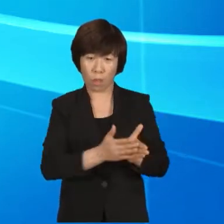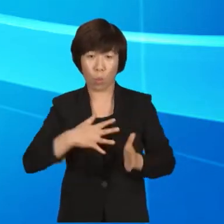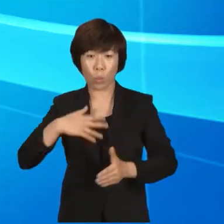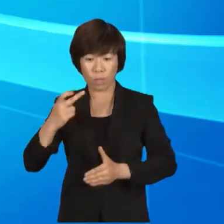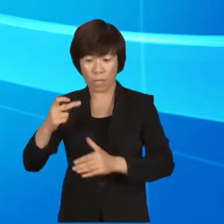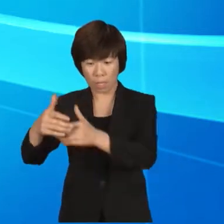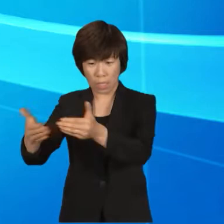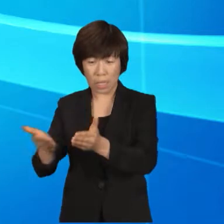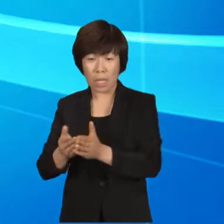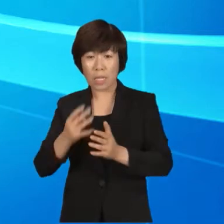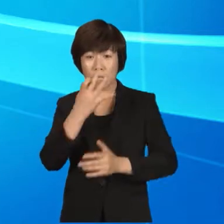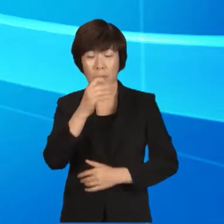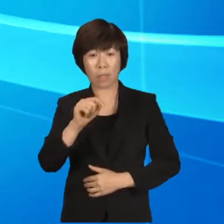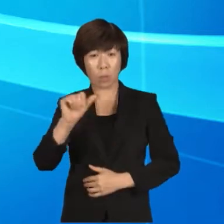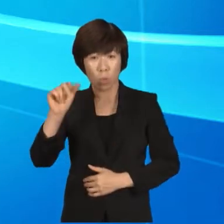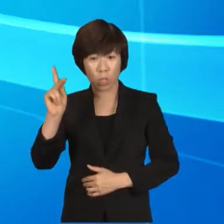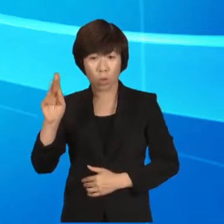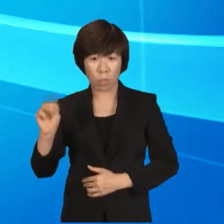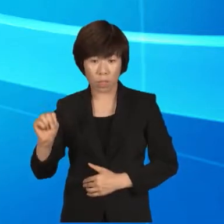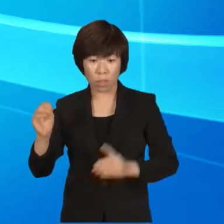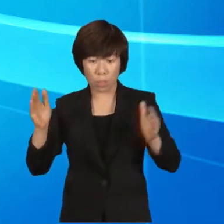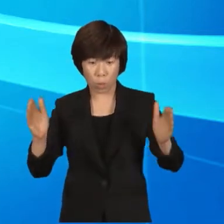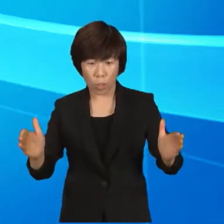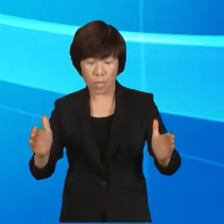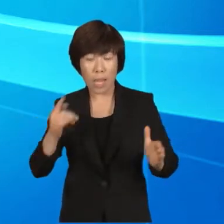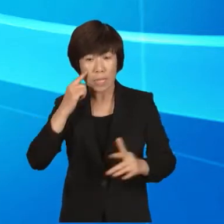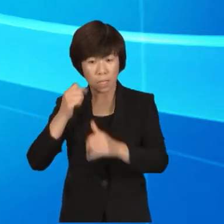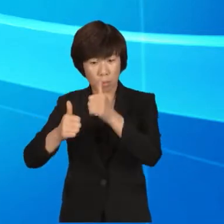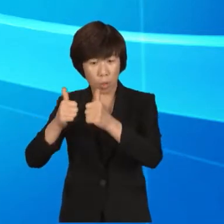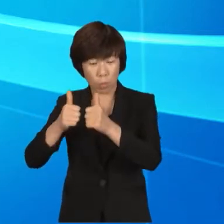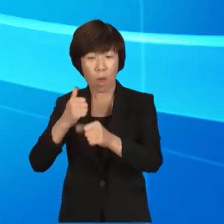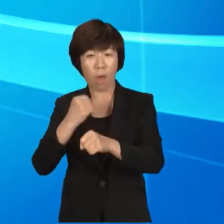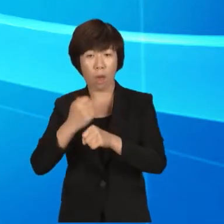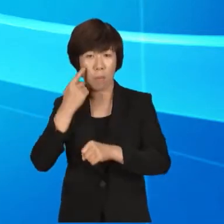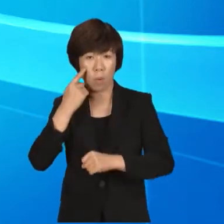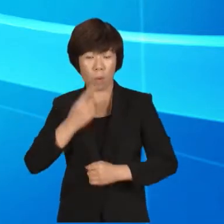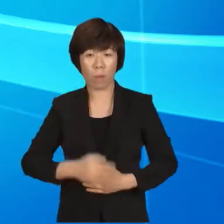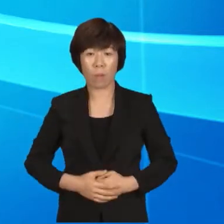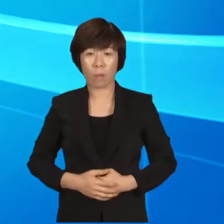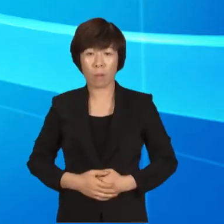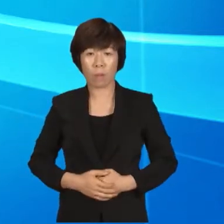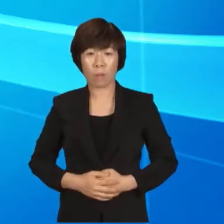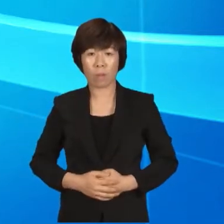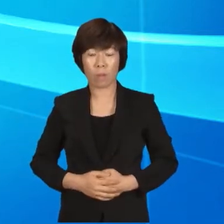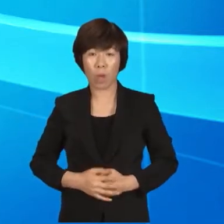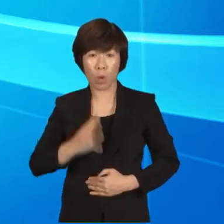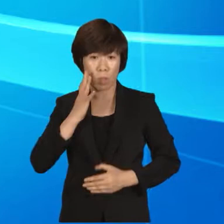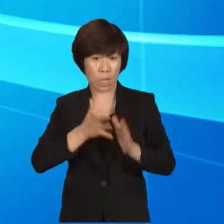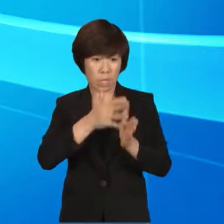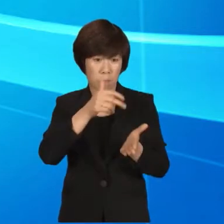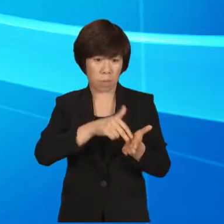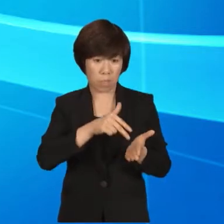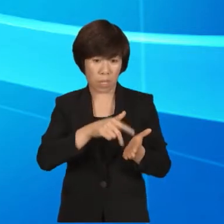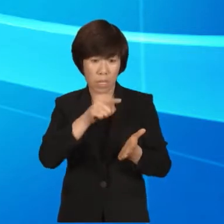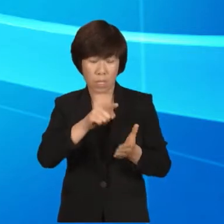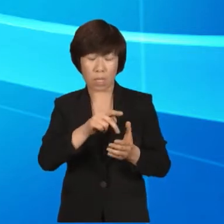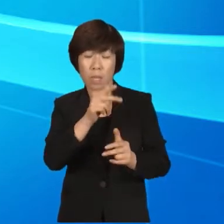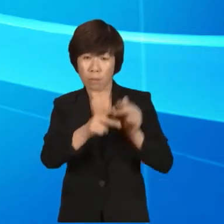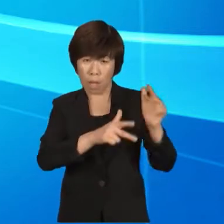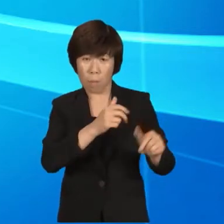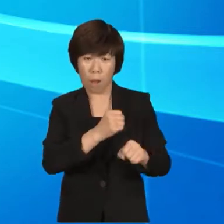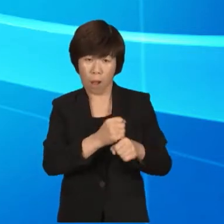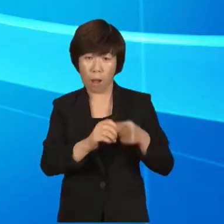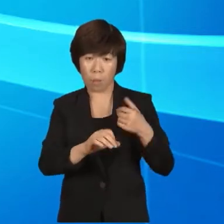온산단지까지 14.5km 구간을 시범사업으로 추진할 계획입니다. 울산시는 통합 파이프렉